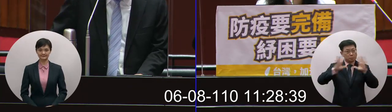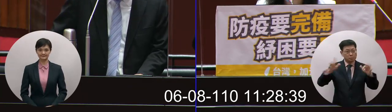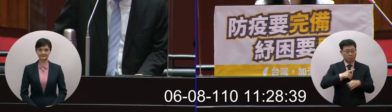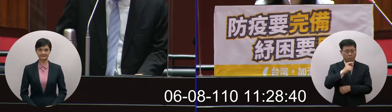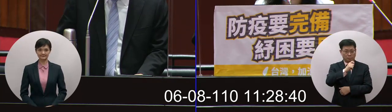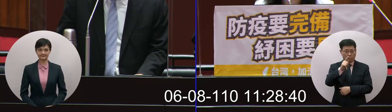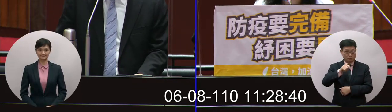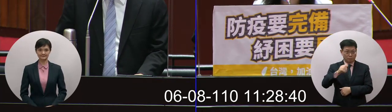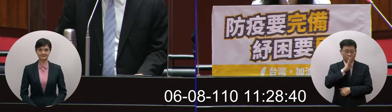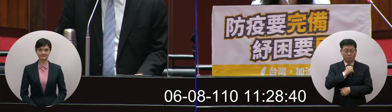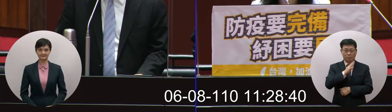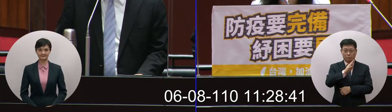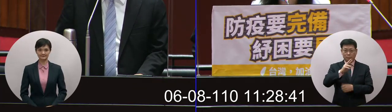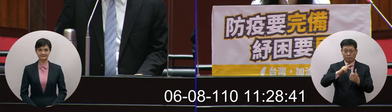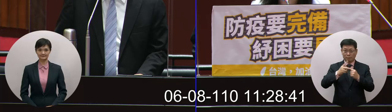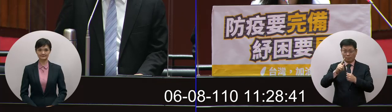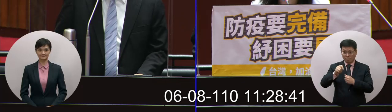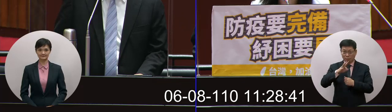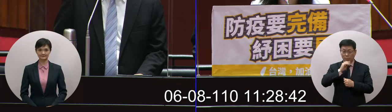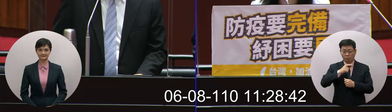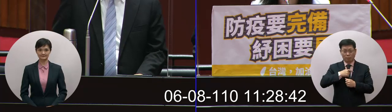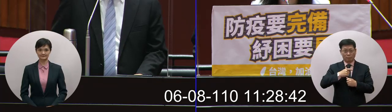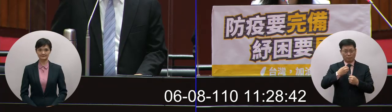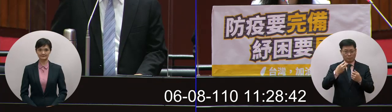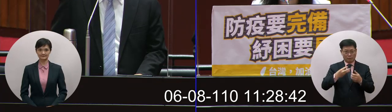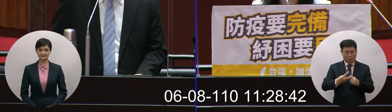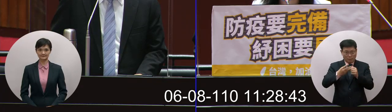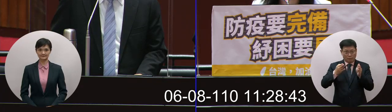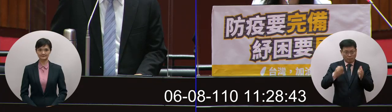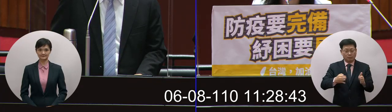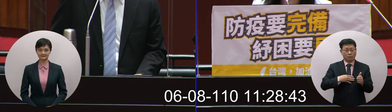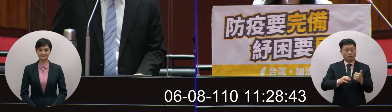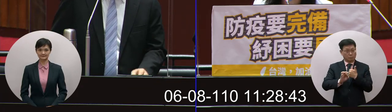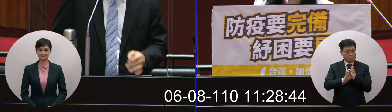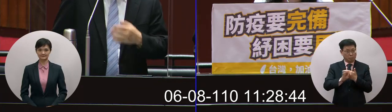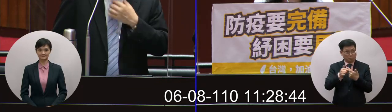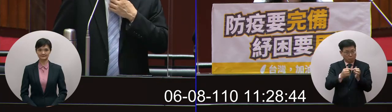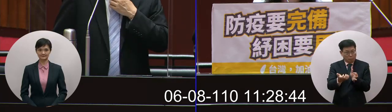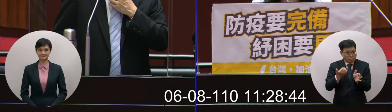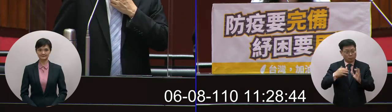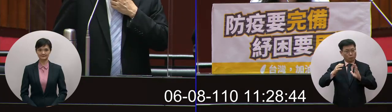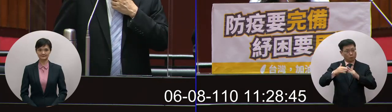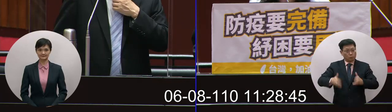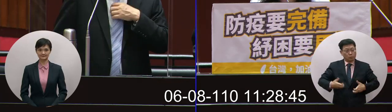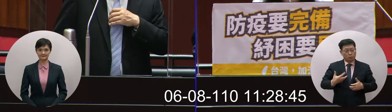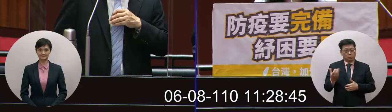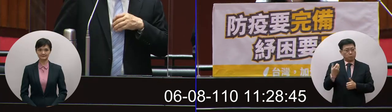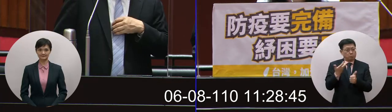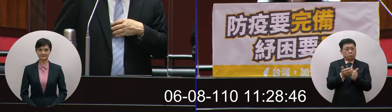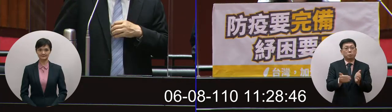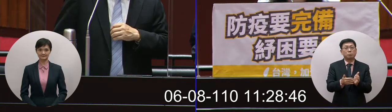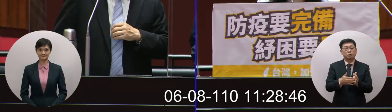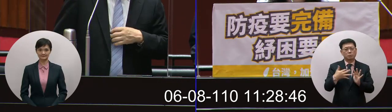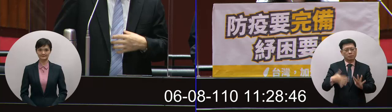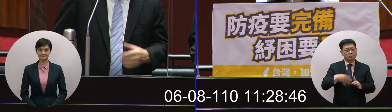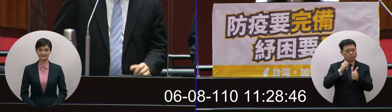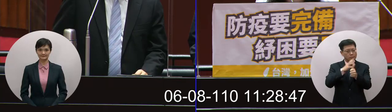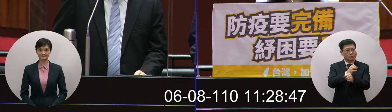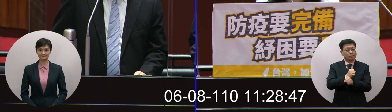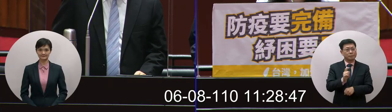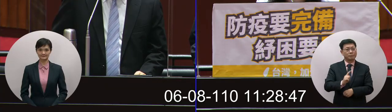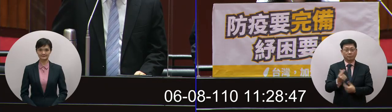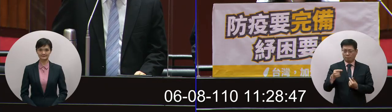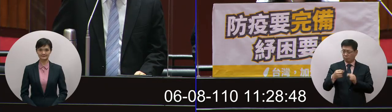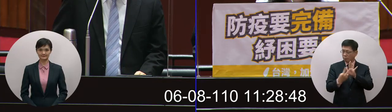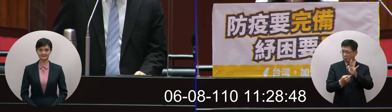AZ、BNT 或莫德纳的各家疫苗都是在完成第三期试验以前即取得国家的紧急授权。但是我们想要在这边提醒的是，这